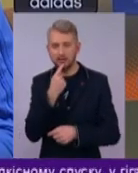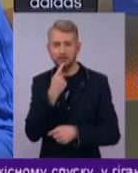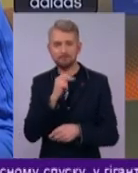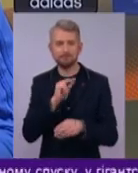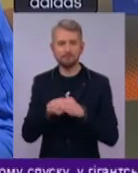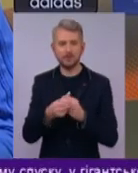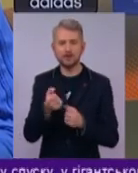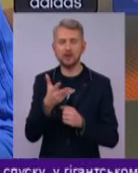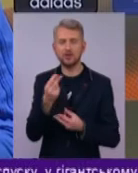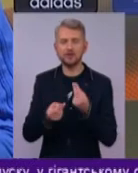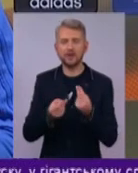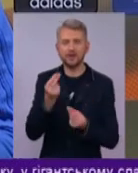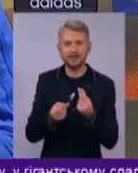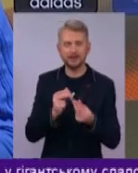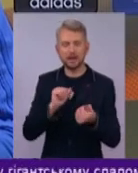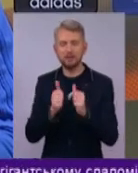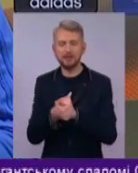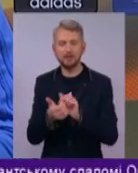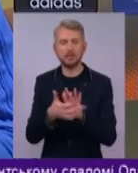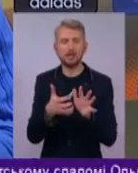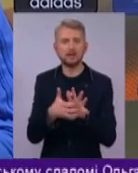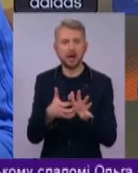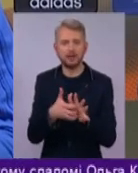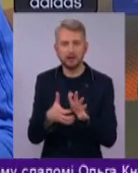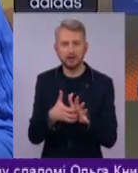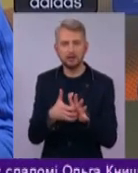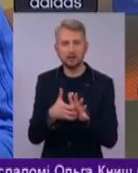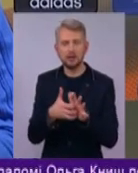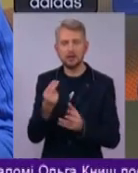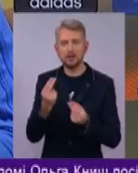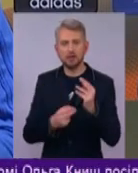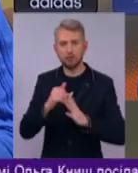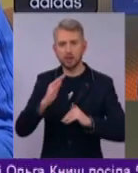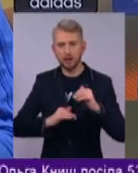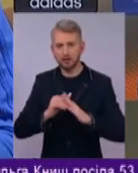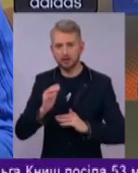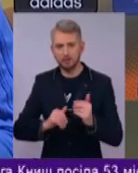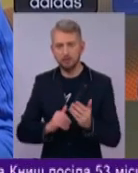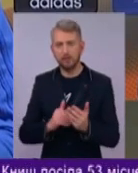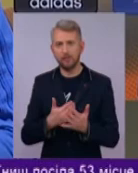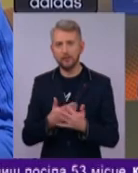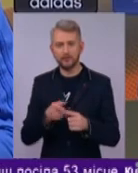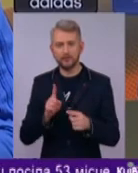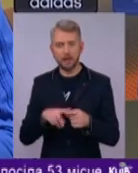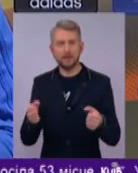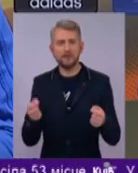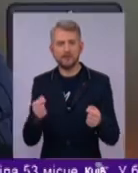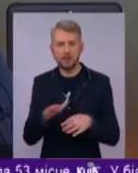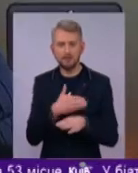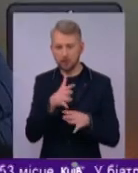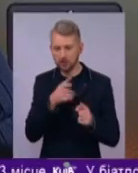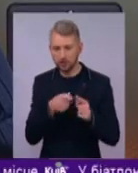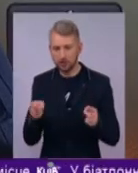количества ігор компенсировать вот это вот недостаток игровой практики вот это в зимнем межсезонье.